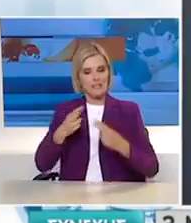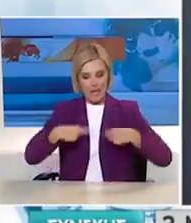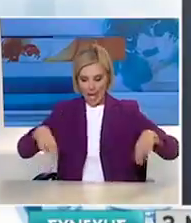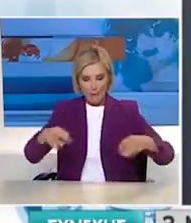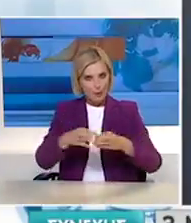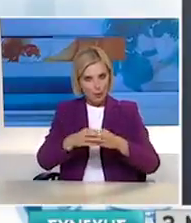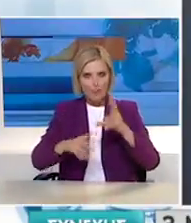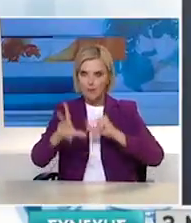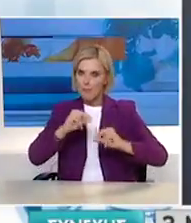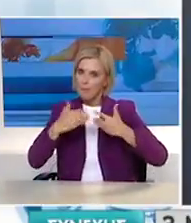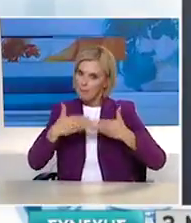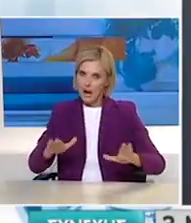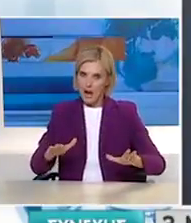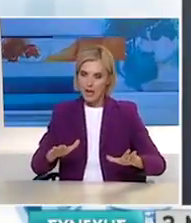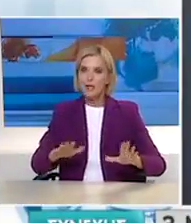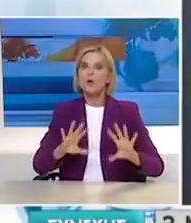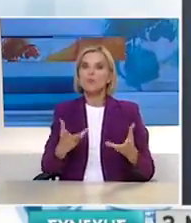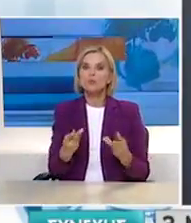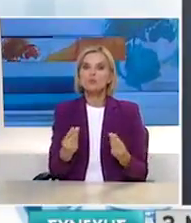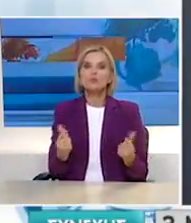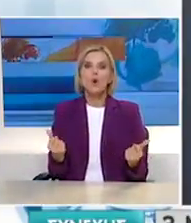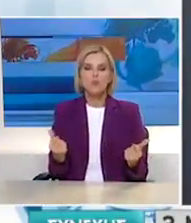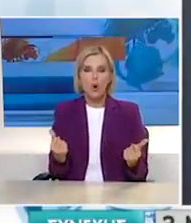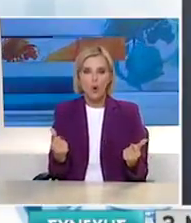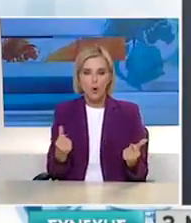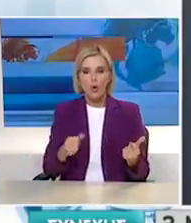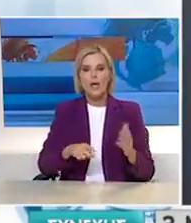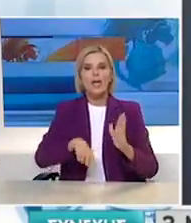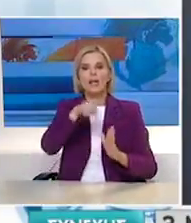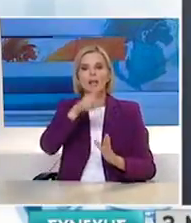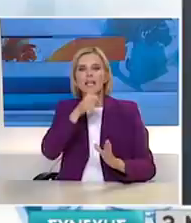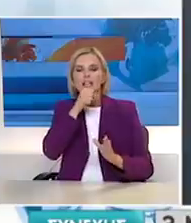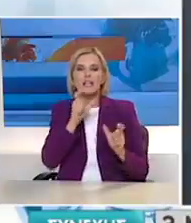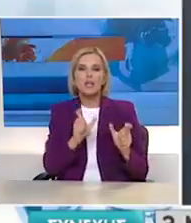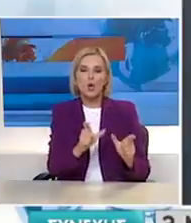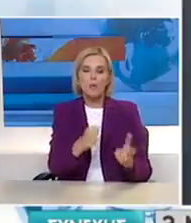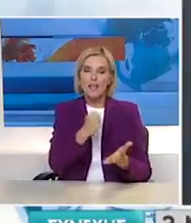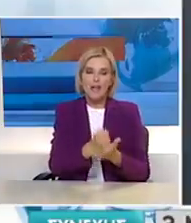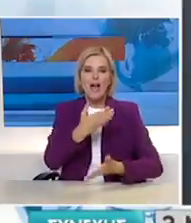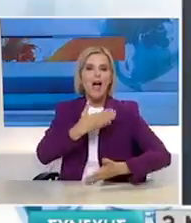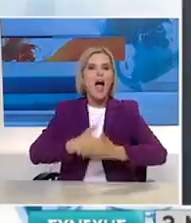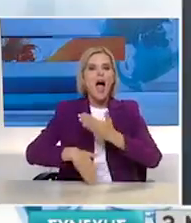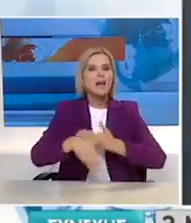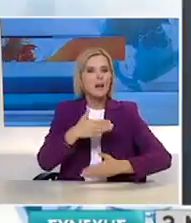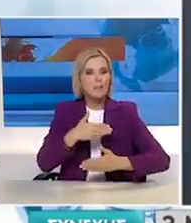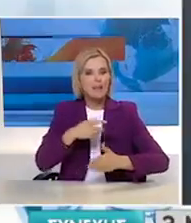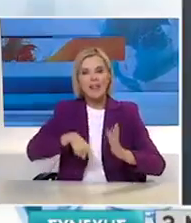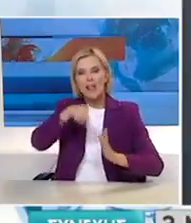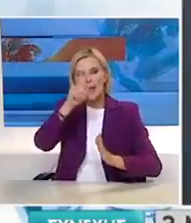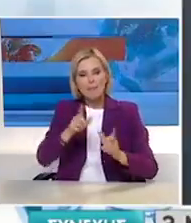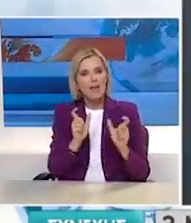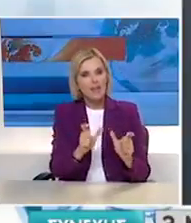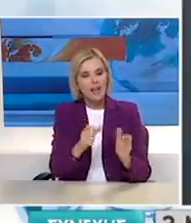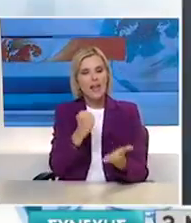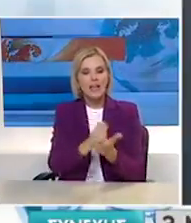το άνοιγμα και τις προδιαγραφές λειτουργίας των κέντρων διημέρευσης ημερήσιας φροντίδας για τα άτομα με ειδικές ανάγκες και των